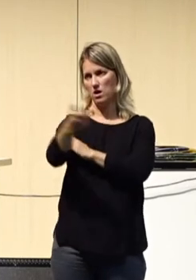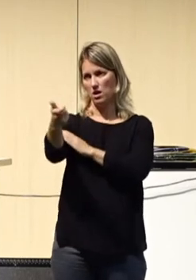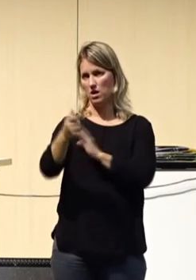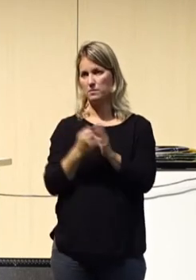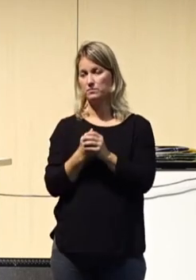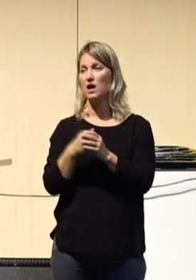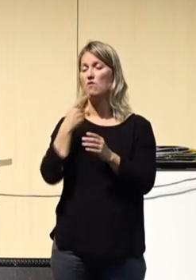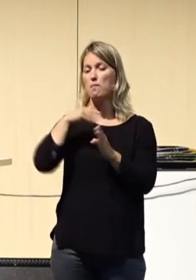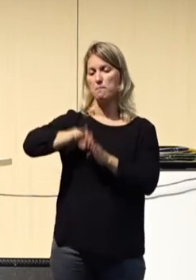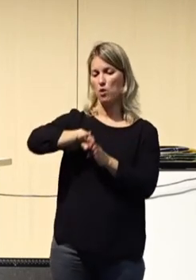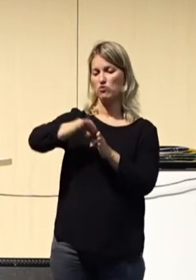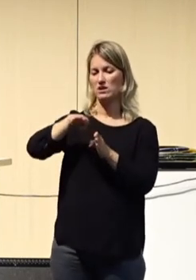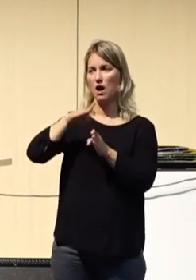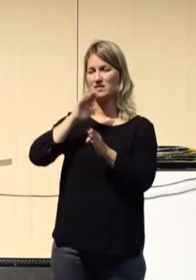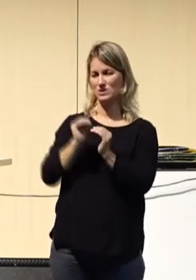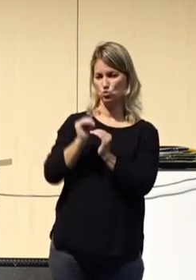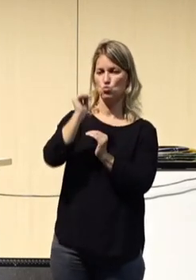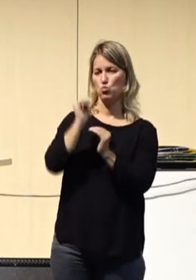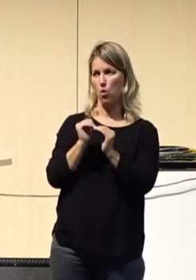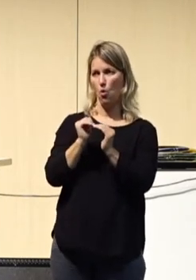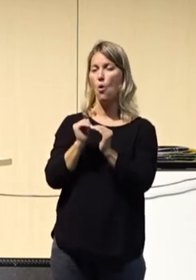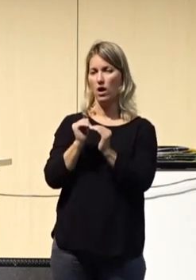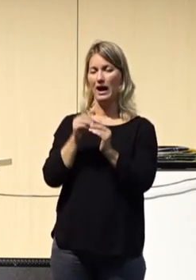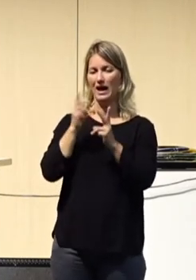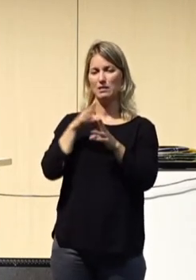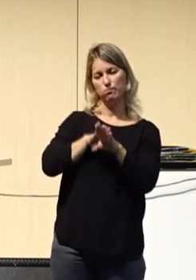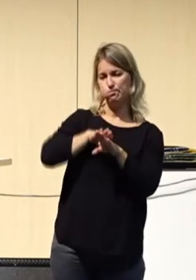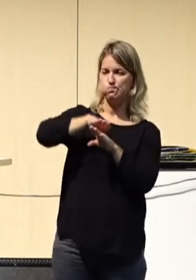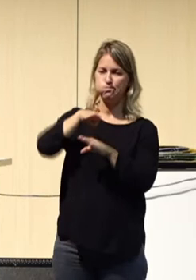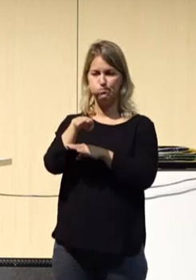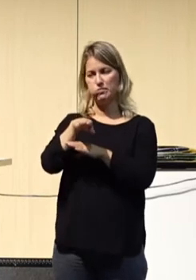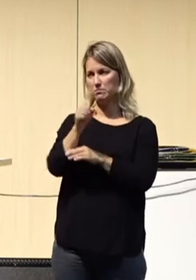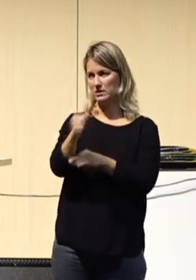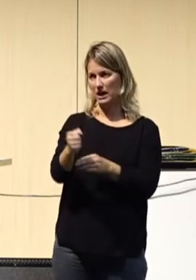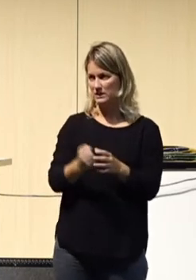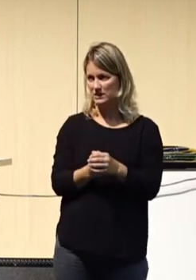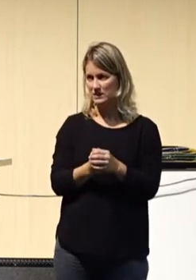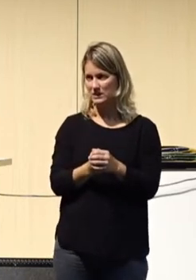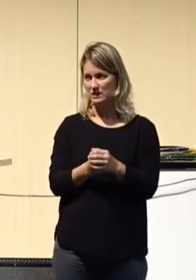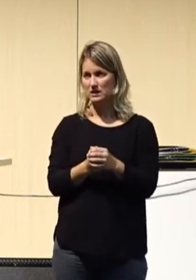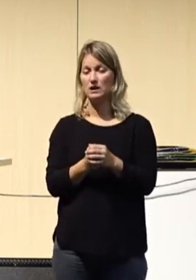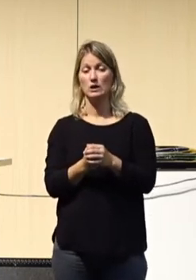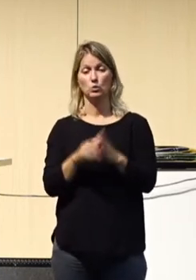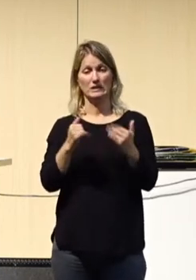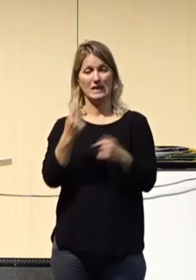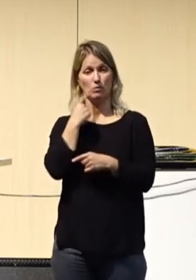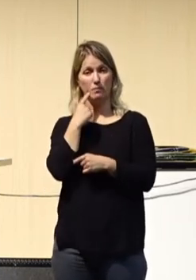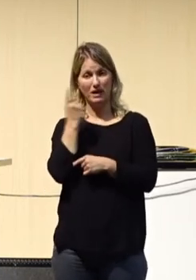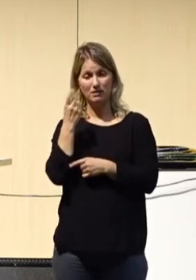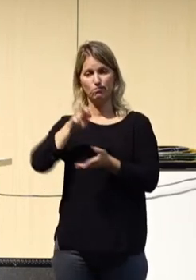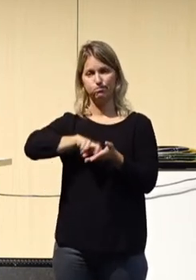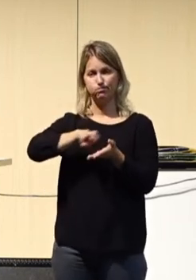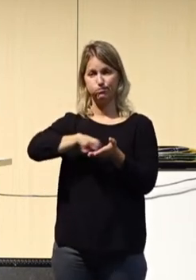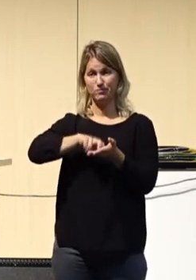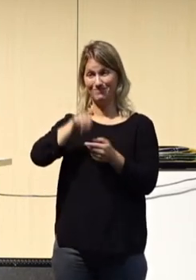hohe Bordsteinkanten, um den Richtlinien nach die Bordsteinkanten überfahren zu können. Und der aktuelle Gehweg belässt halt auch